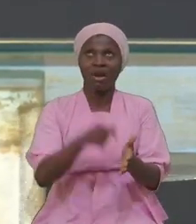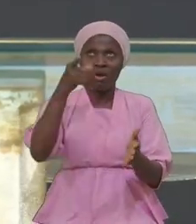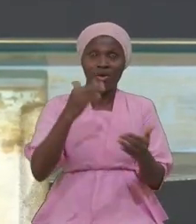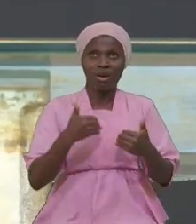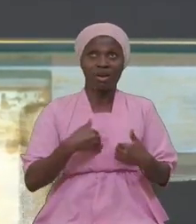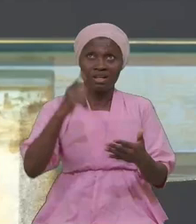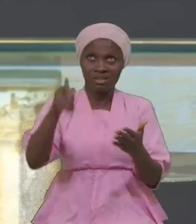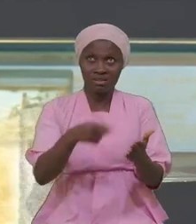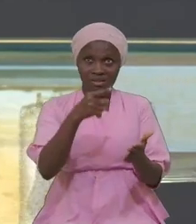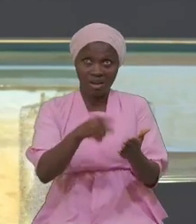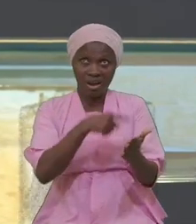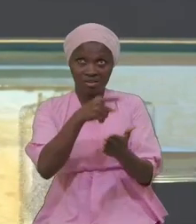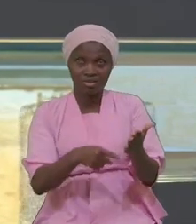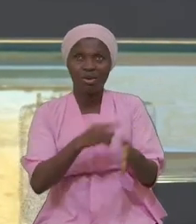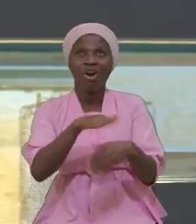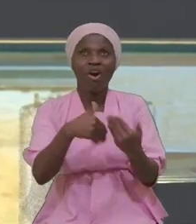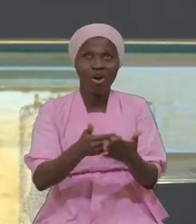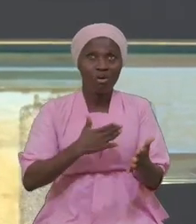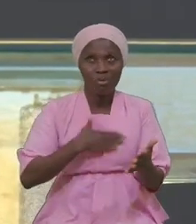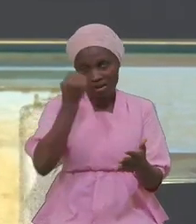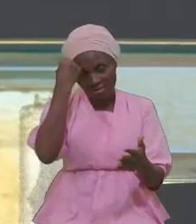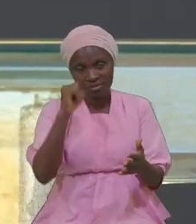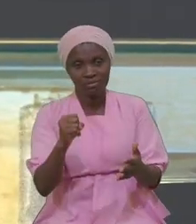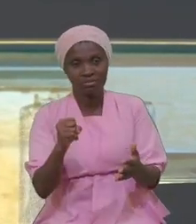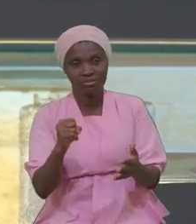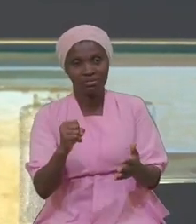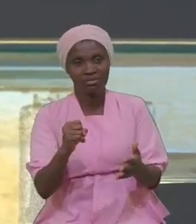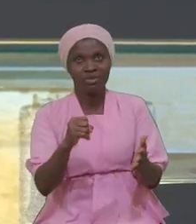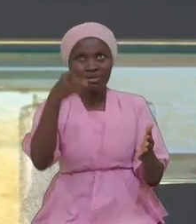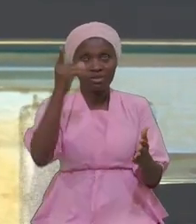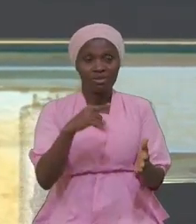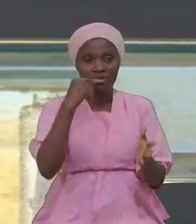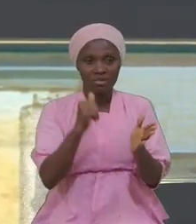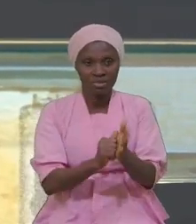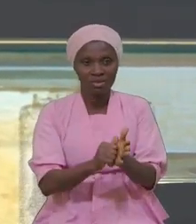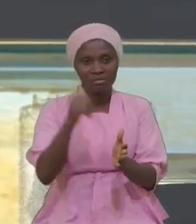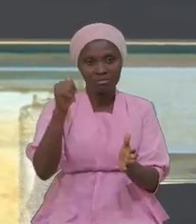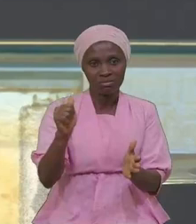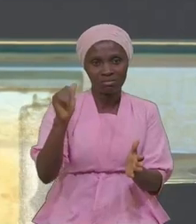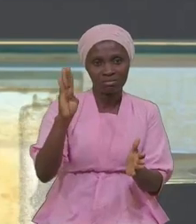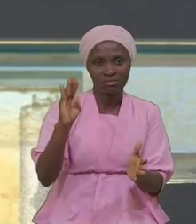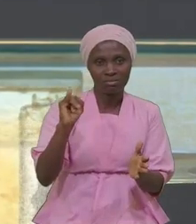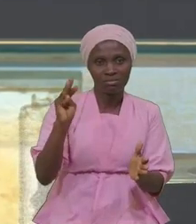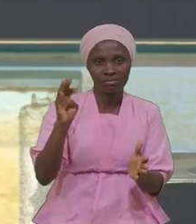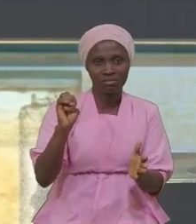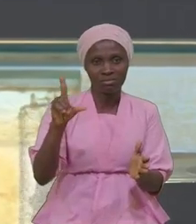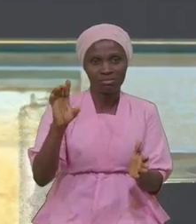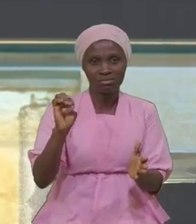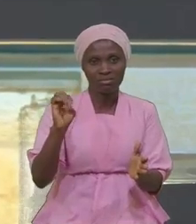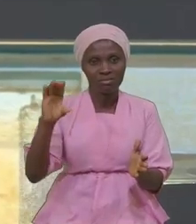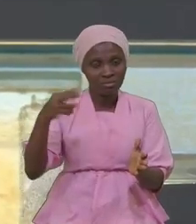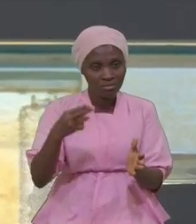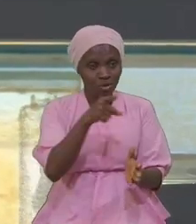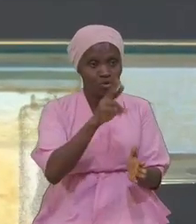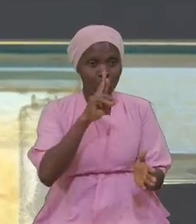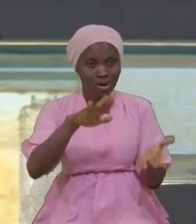l'obéissance. Abimélec. Alors Dieu a parlé à Abimélec. Voici, tu vas mourir à cause de la femme que tu